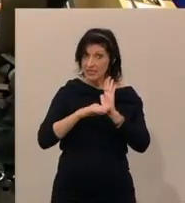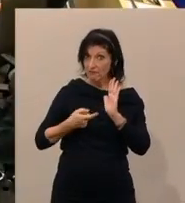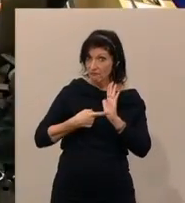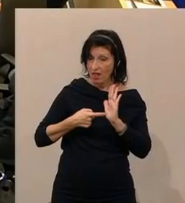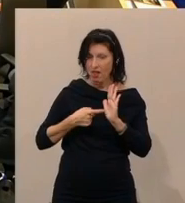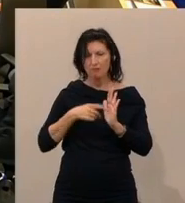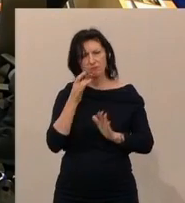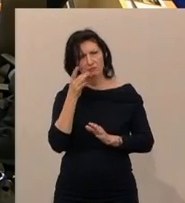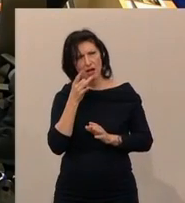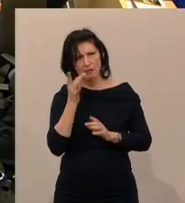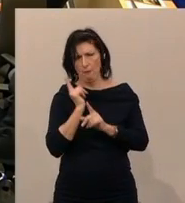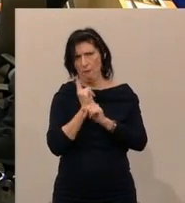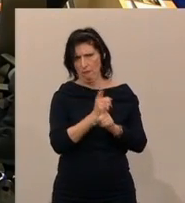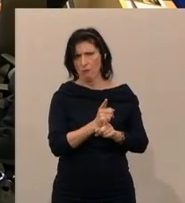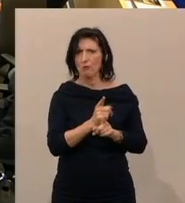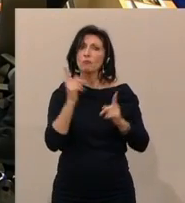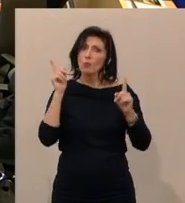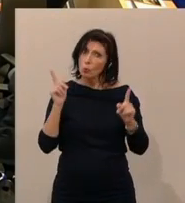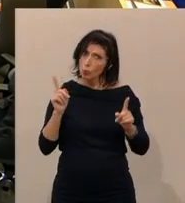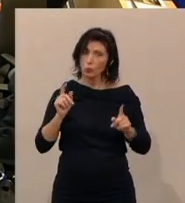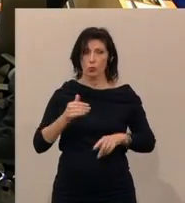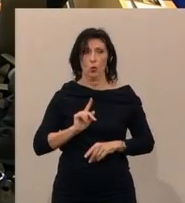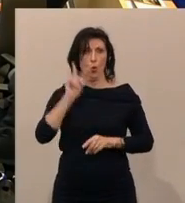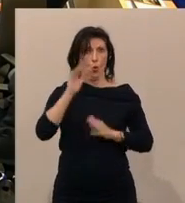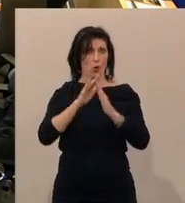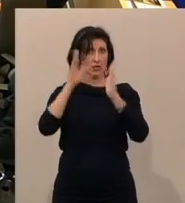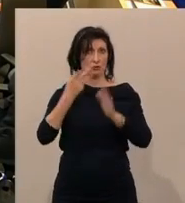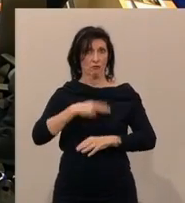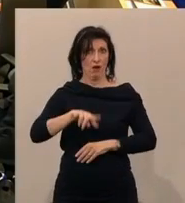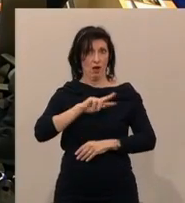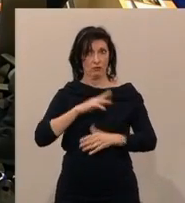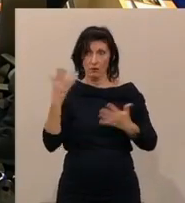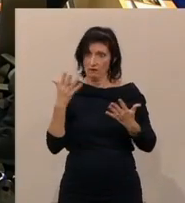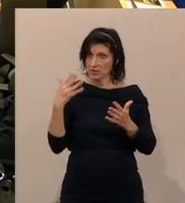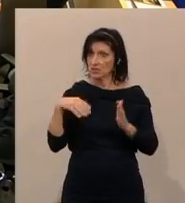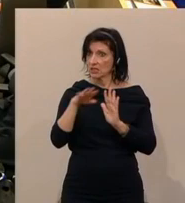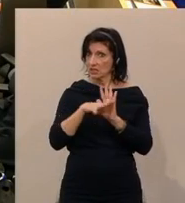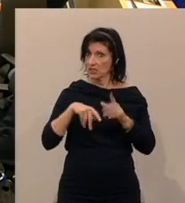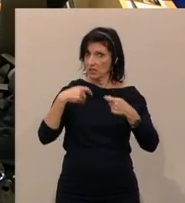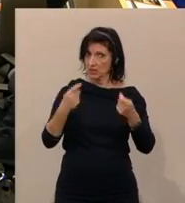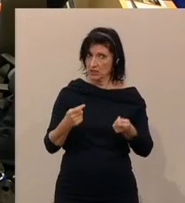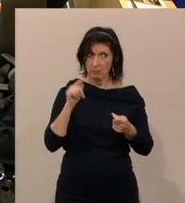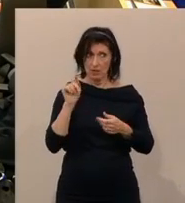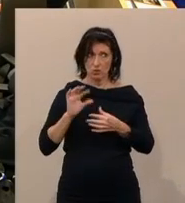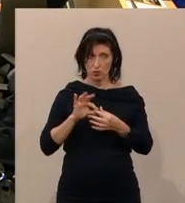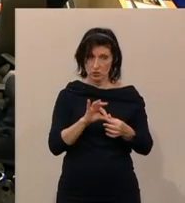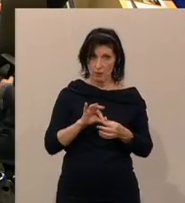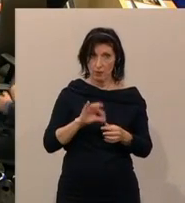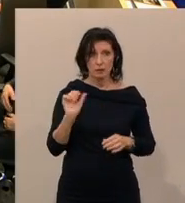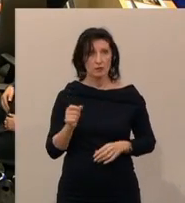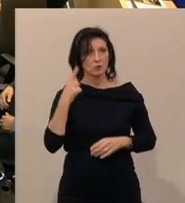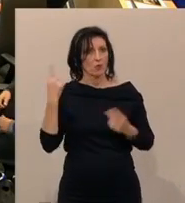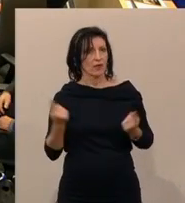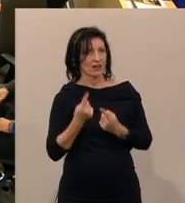eingehalten. Im Übrigen darf ich auf die Verantwortung des Hohen Hauses für die Gesetzgebung verweisen, im gegenständlichen Zusammenhang insbesondere auf